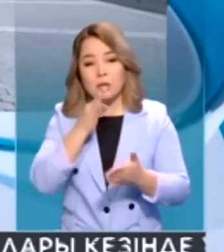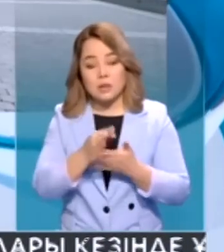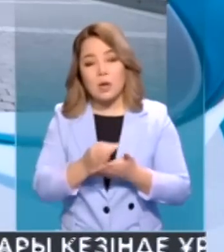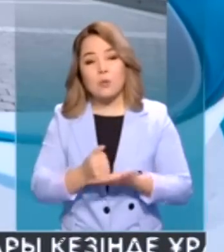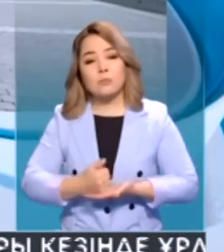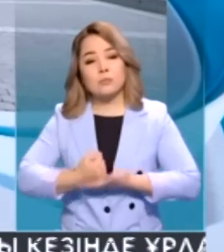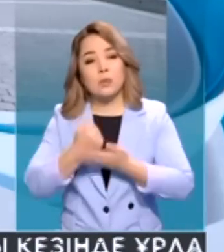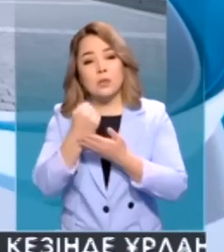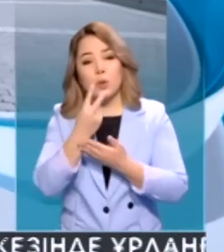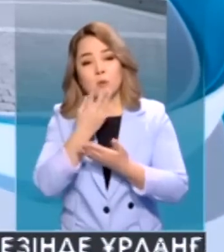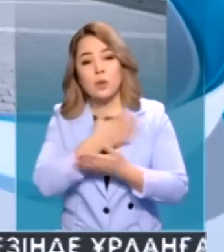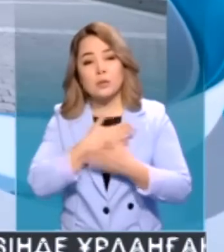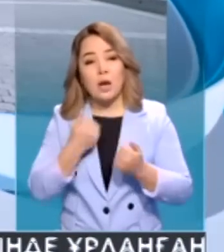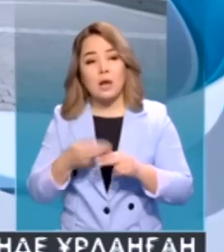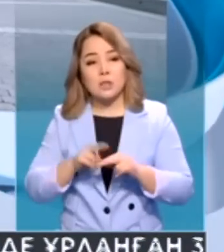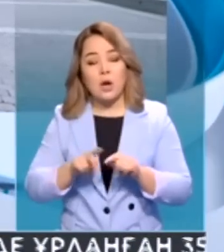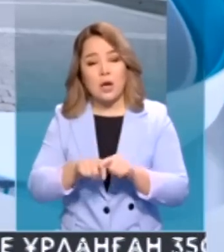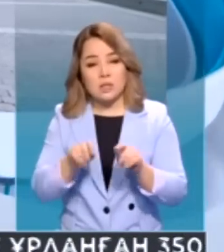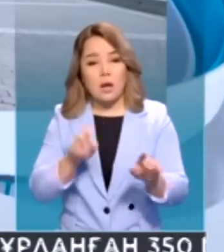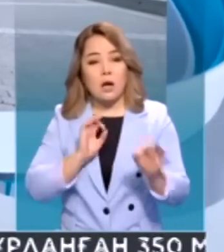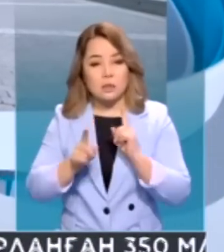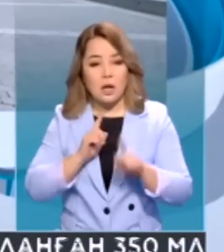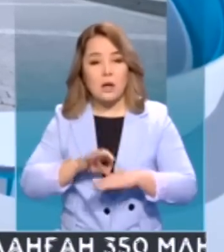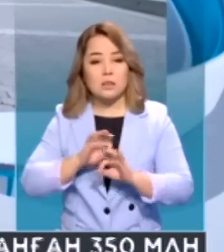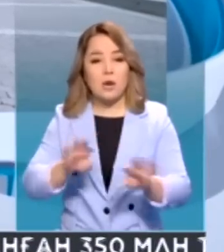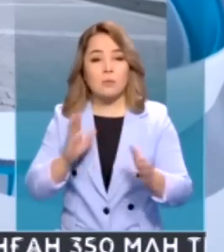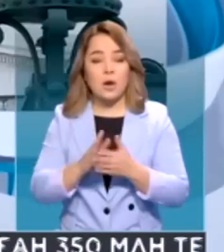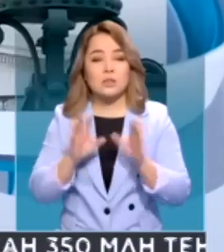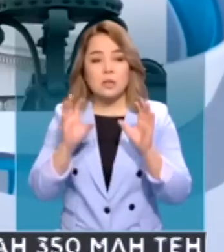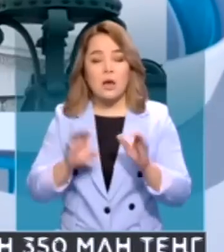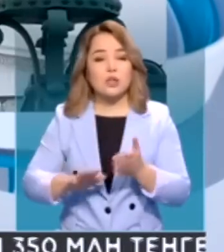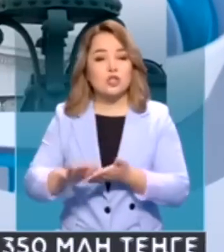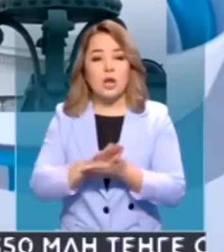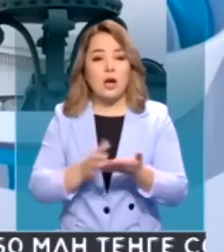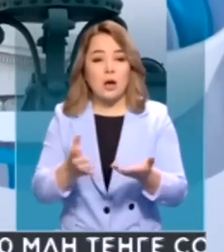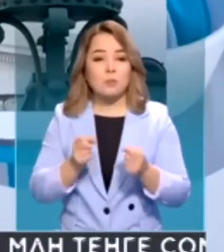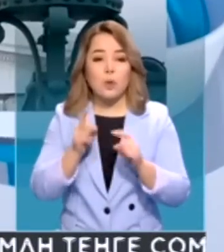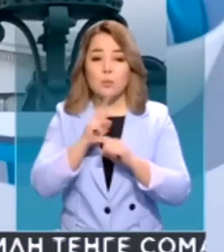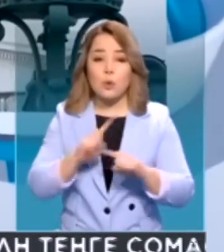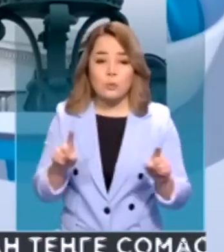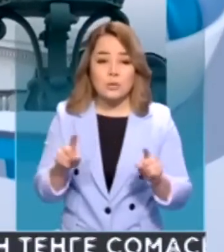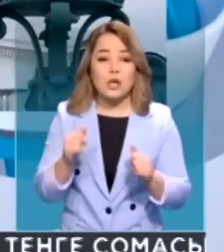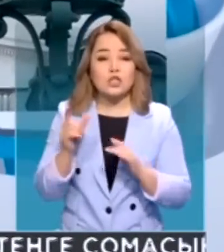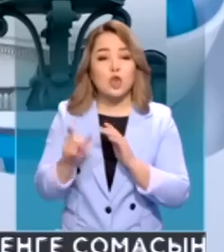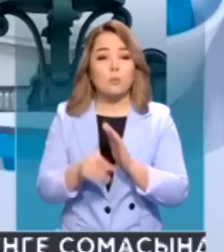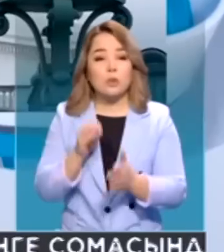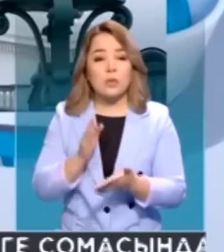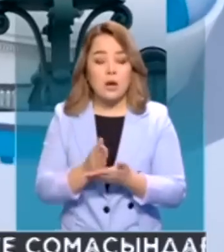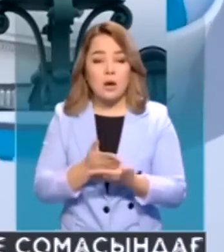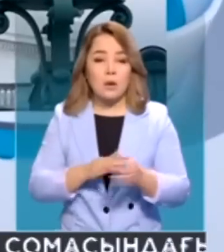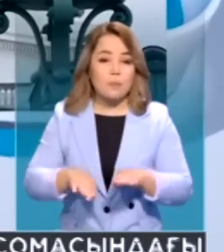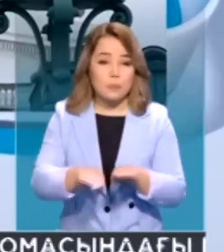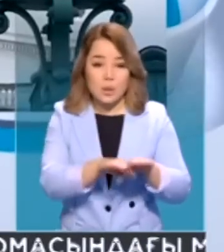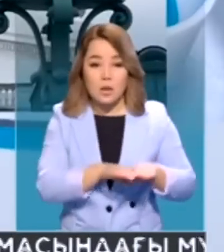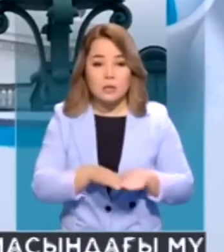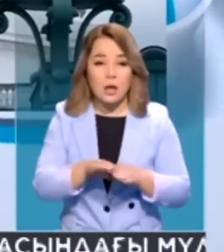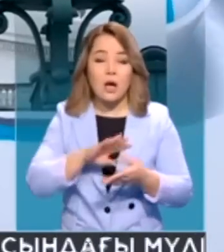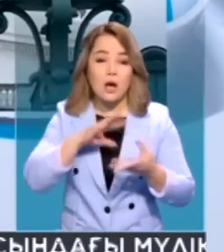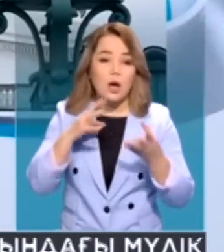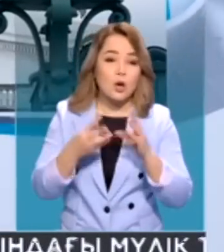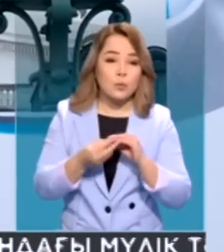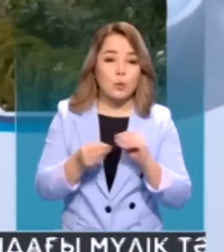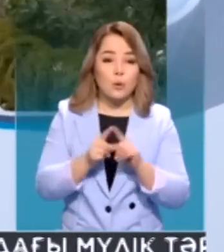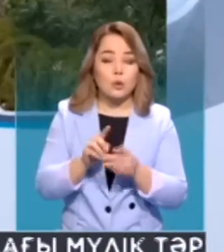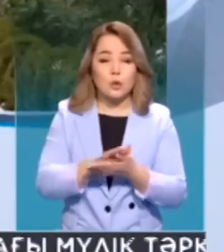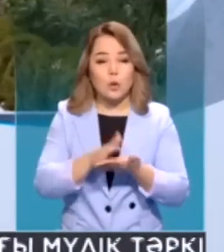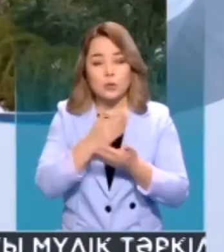айтуда. Ал өкілдер палатасының төрағасы бекімей, ешбір заң қабылданбайды. Яғни депутаттардың ортақ мәмілеге келе алмауы ел